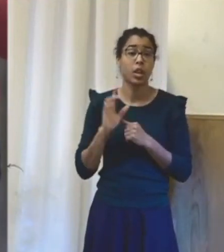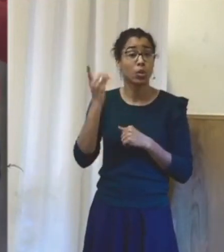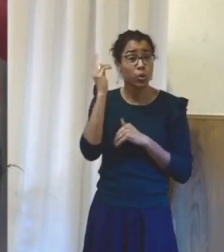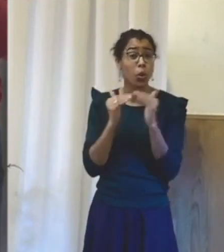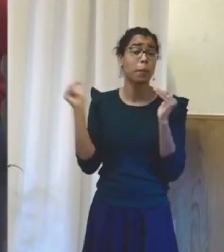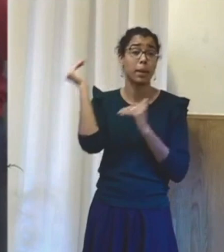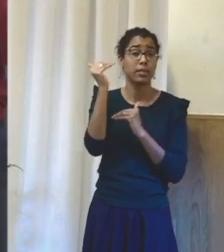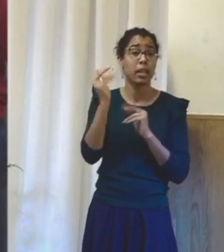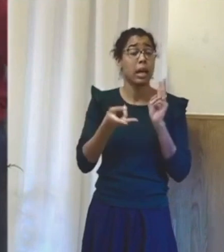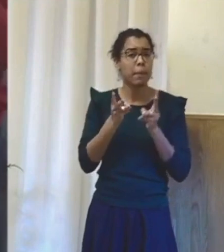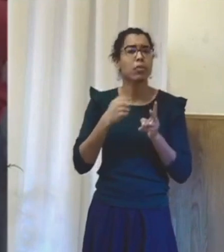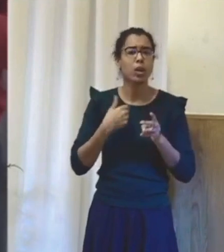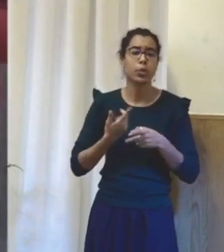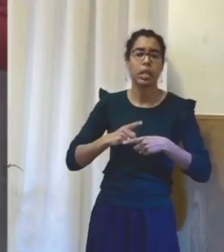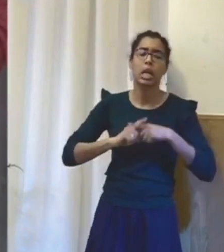Nous avons tendance à